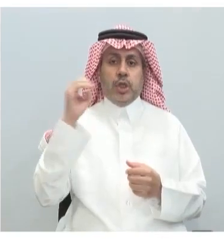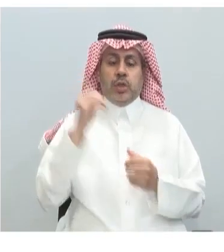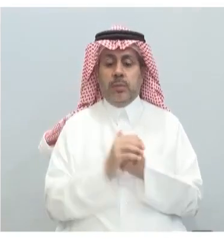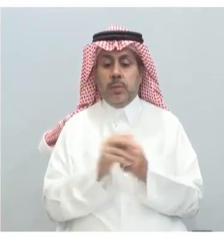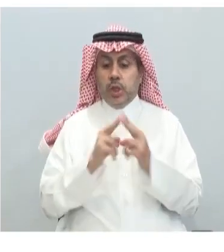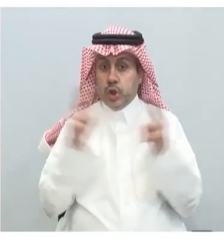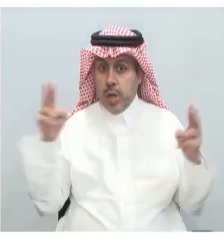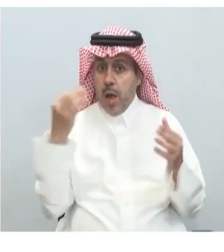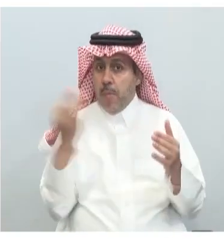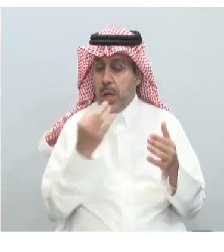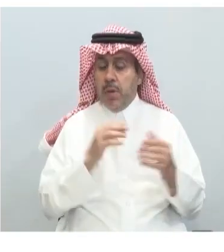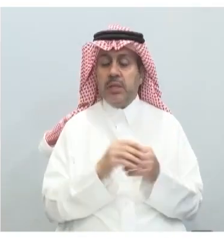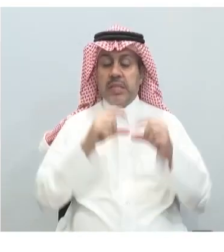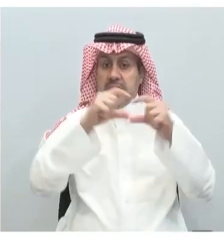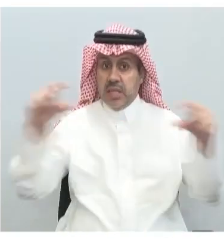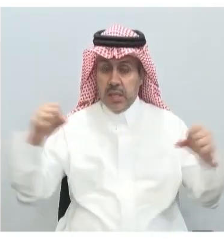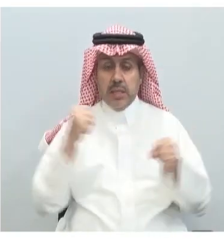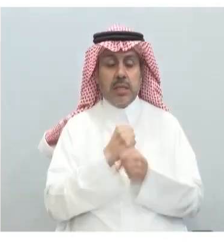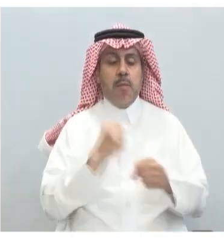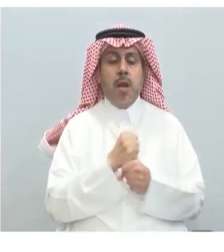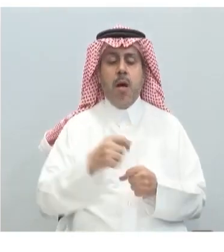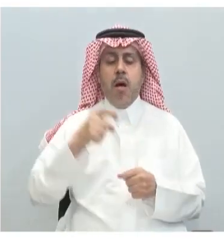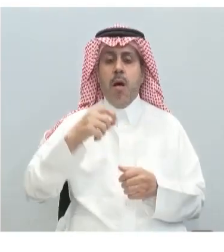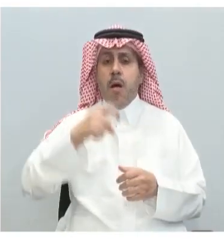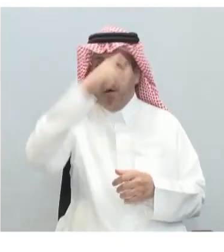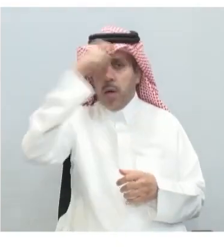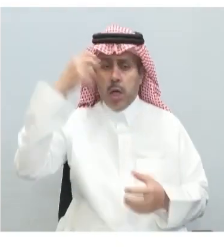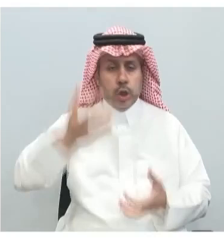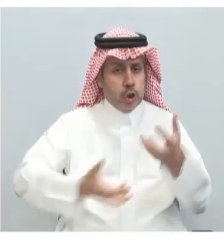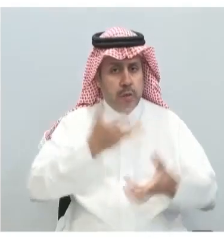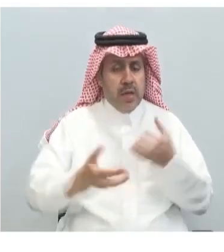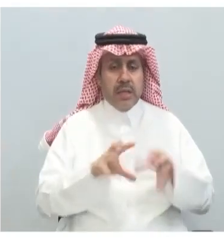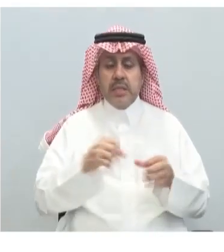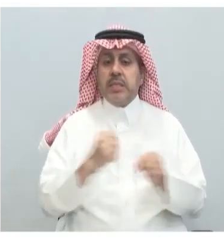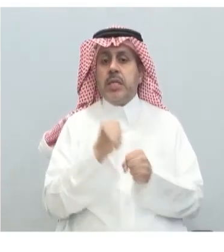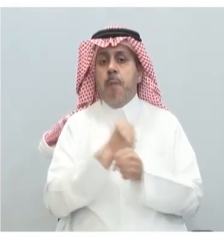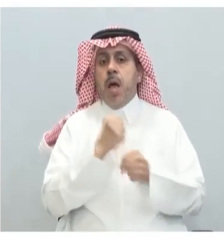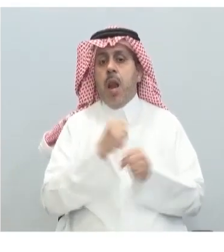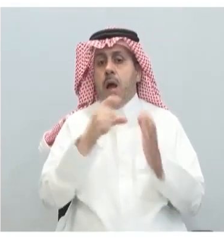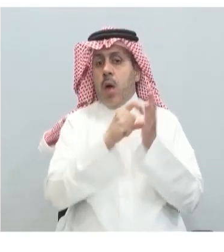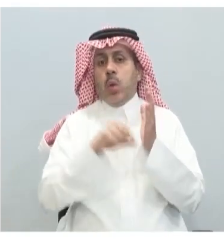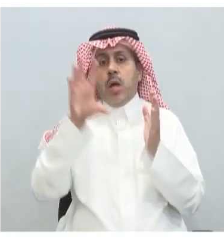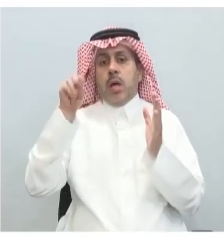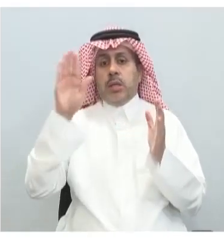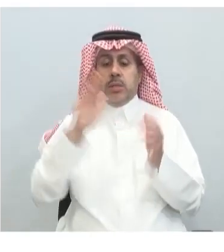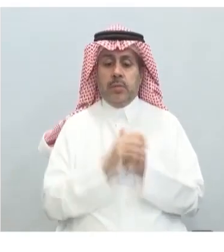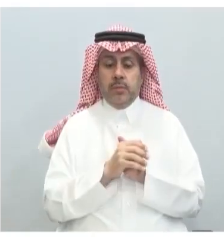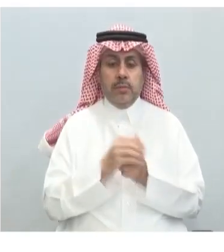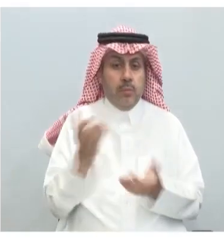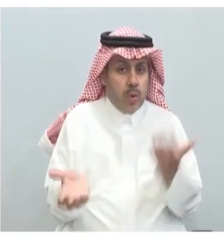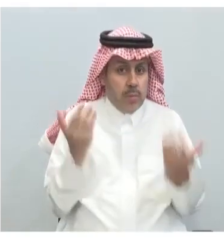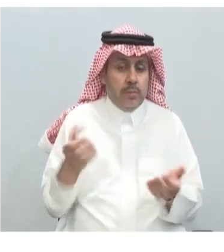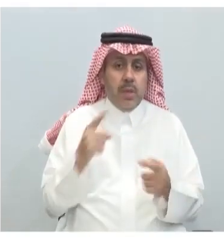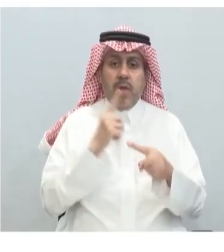بالكلمات الصيغه التي يمكن استعمالها لايجاد حراره التفاعل عند استعمال قانون هيس طبعا ستكون المعادله